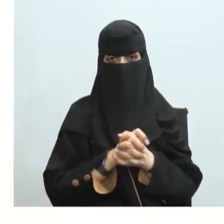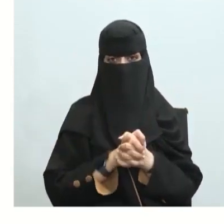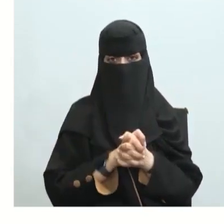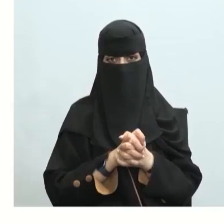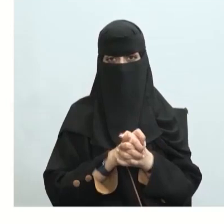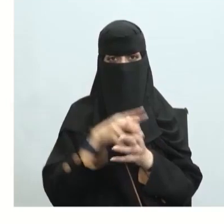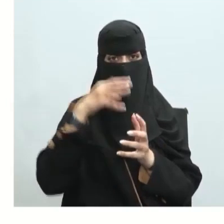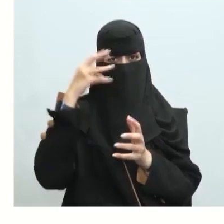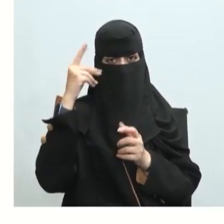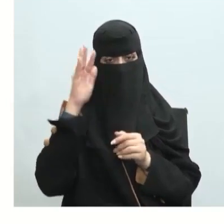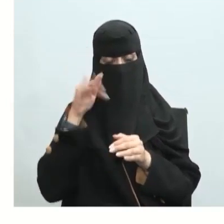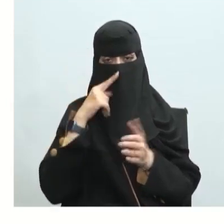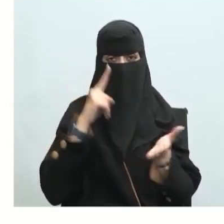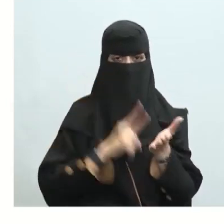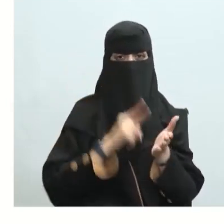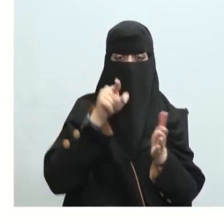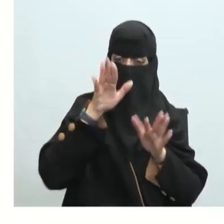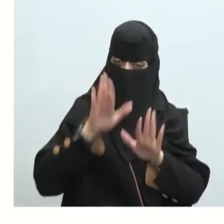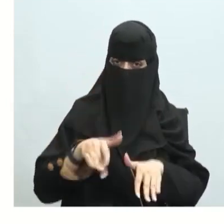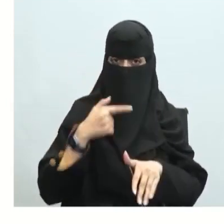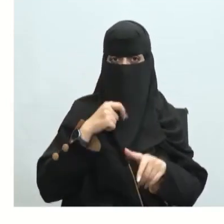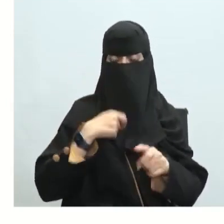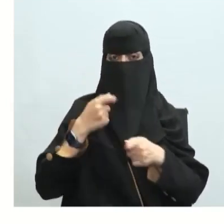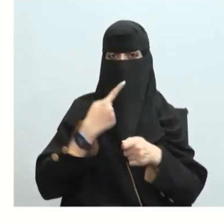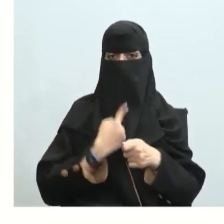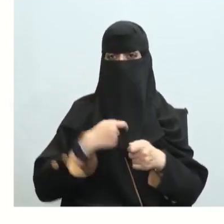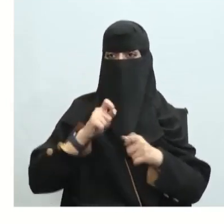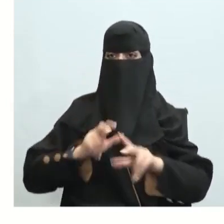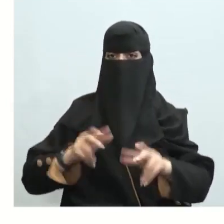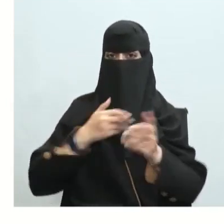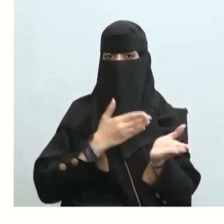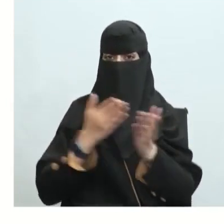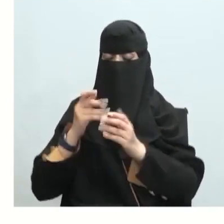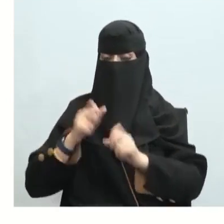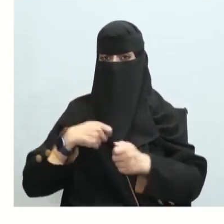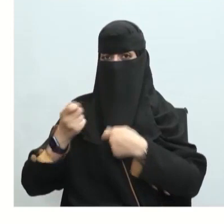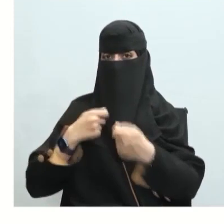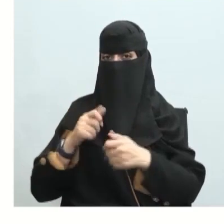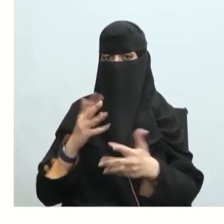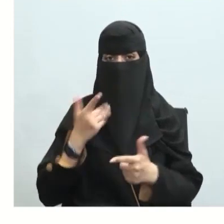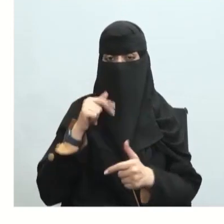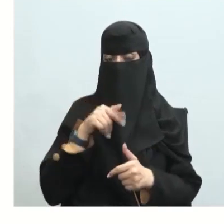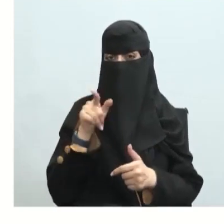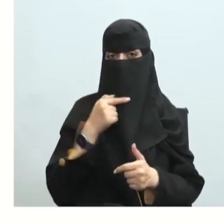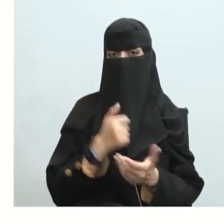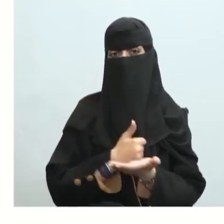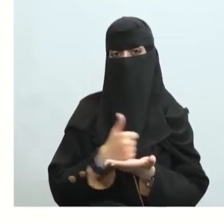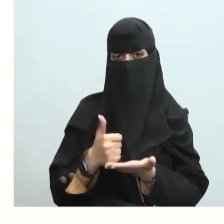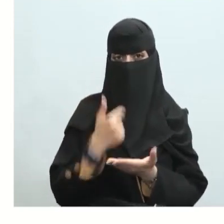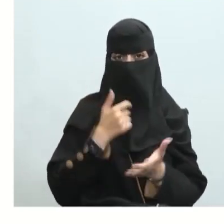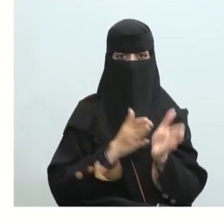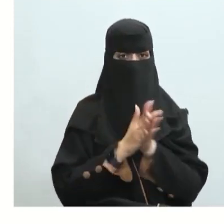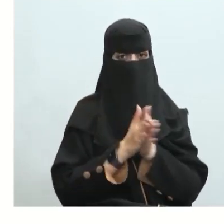وتخيل او ان هذه موجوده عندك لتريد ان تعرضها لبيعها كيف تعرضها باسلوب